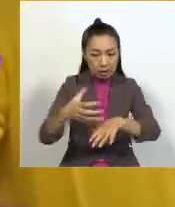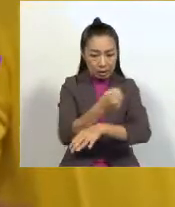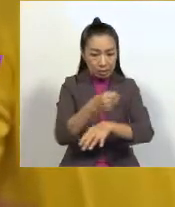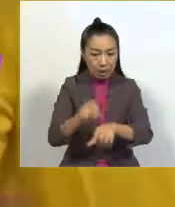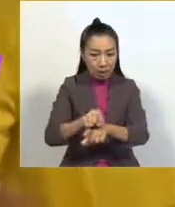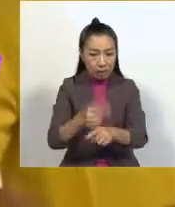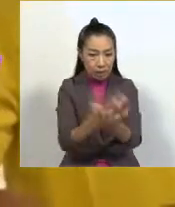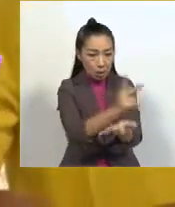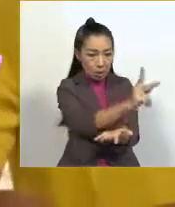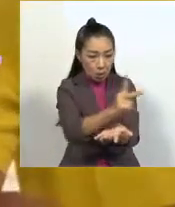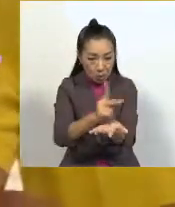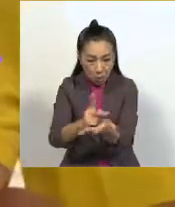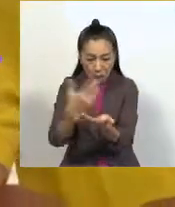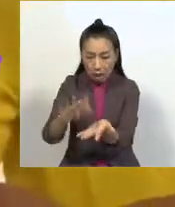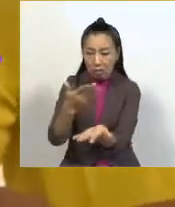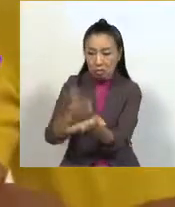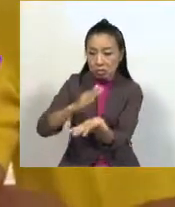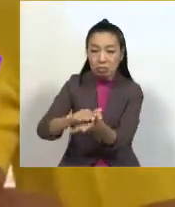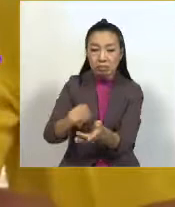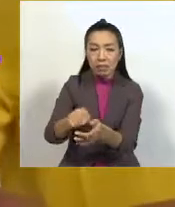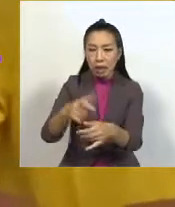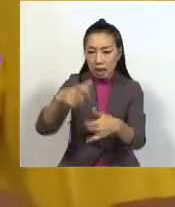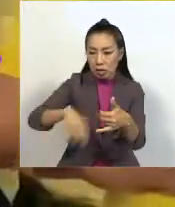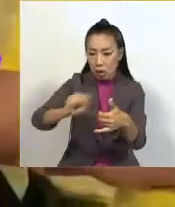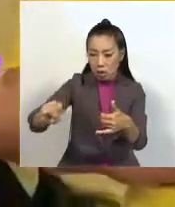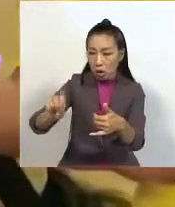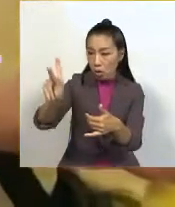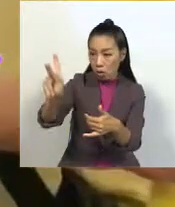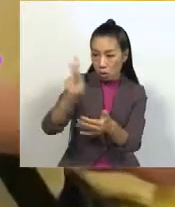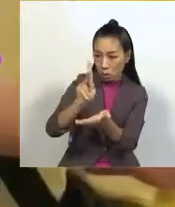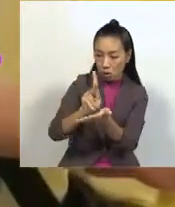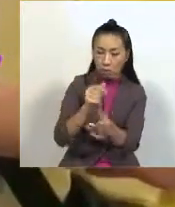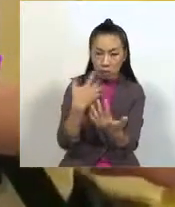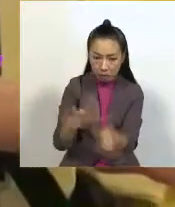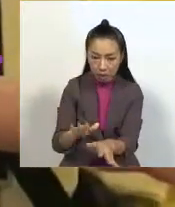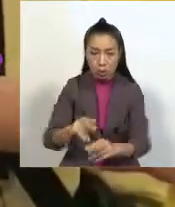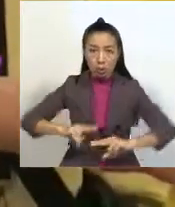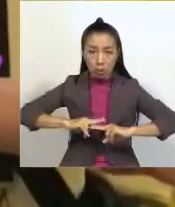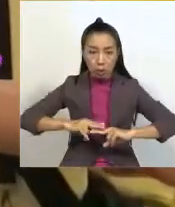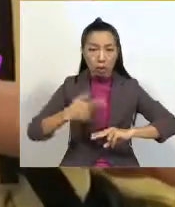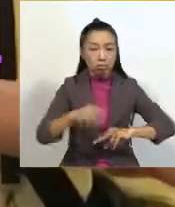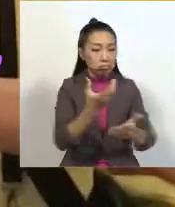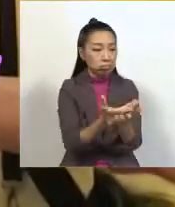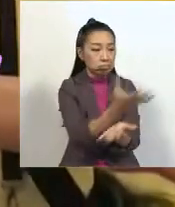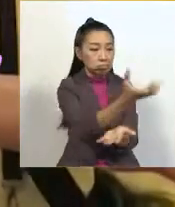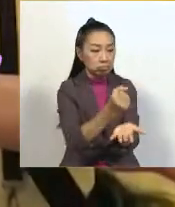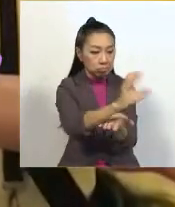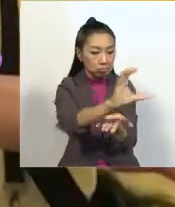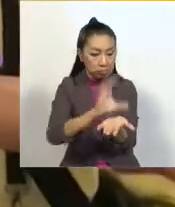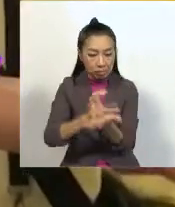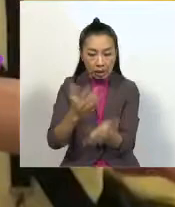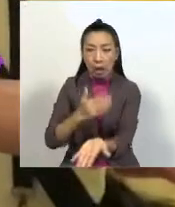ได้เพราะกฎหมายกำหนดไว้ชัดเจนว่าเงินของพรรคการเมืองต้องไปใช้เกี่ยวกับการเลือกตั้งหรือการบริหารพรรคการเมืองเท่านั้น